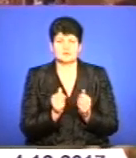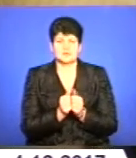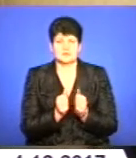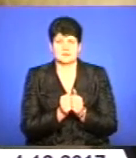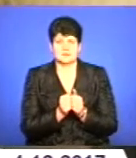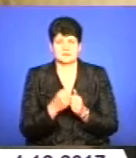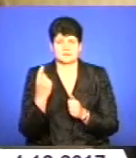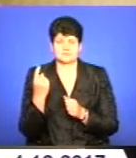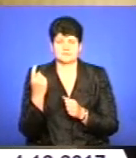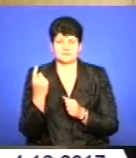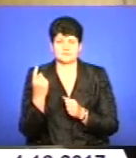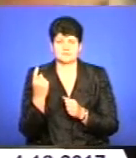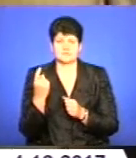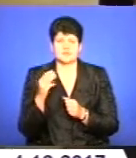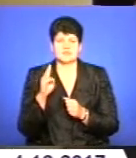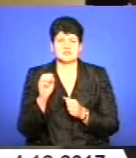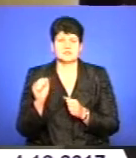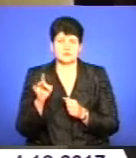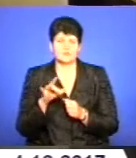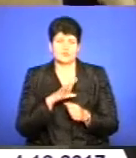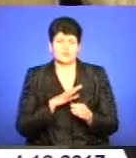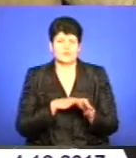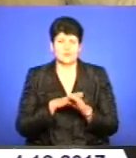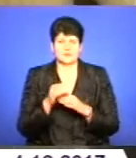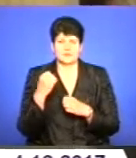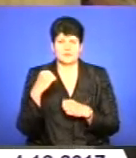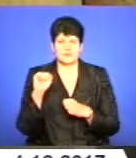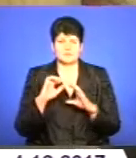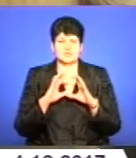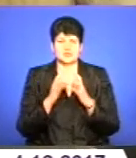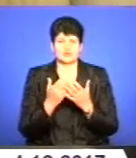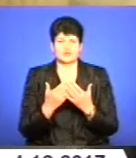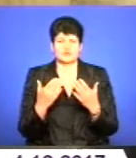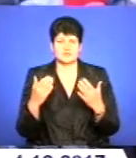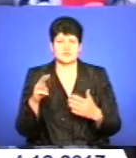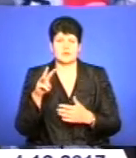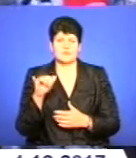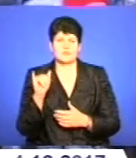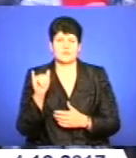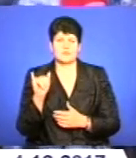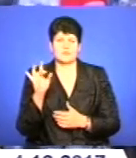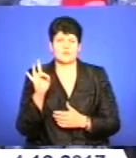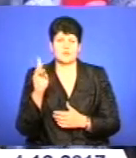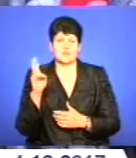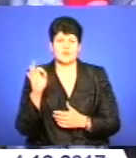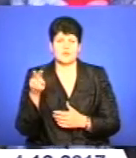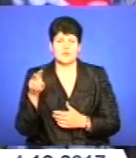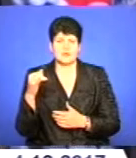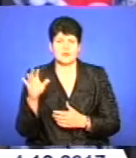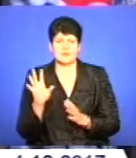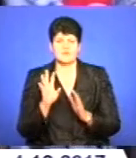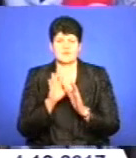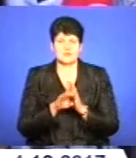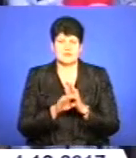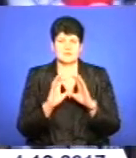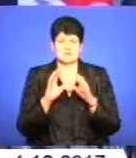хазяїв. Саме Шартрез Джастін і став абсолютним переможцем міжнародної виставки «Морколай». Відтак він увійде у міжнародний рейтинг